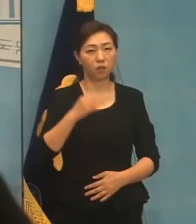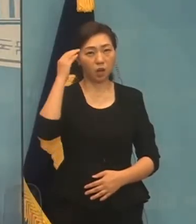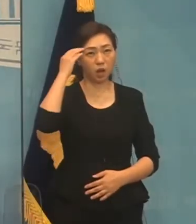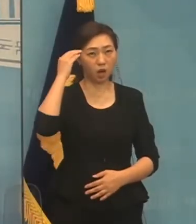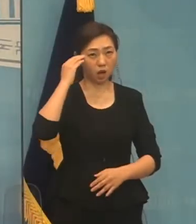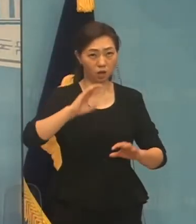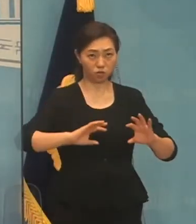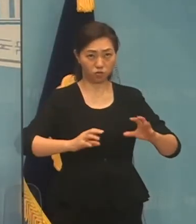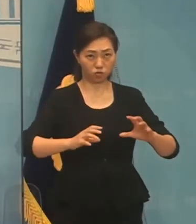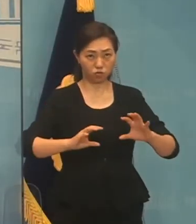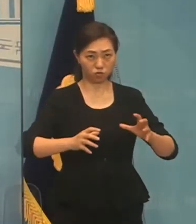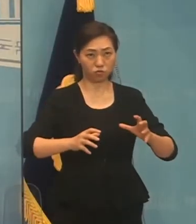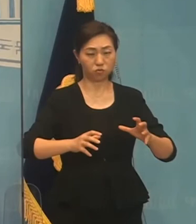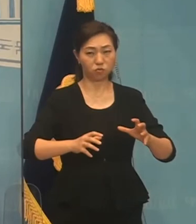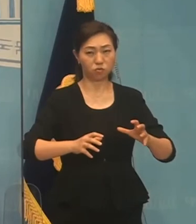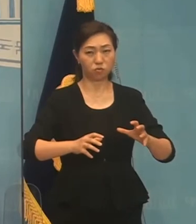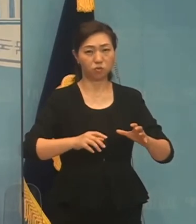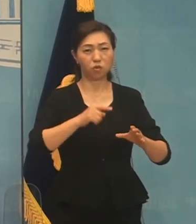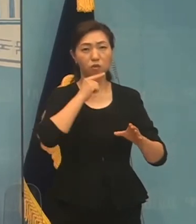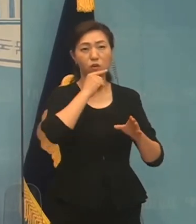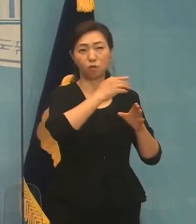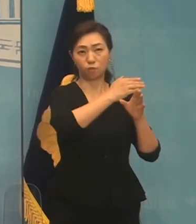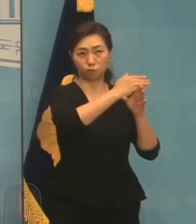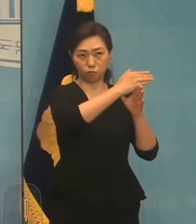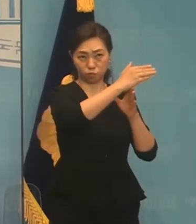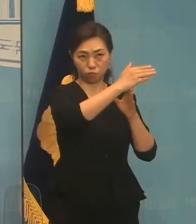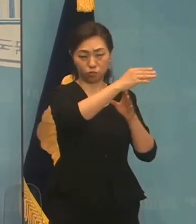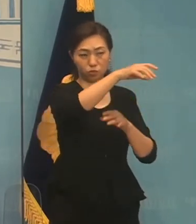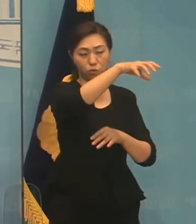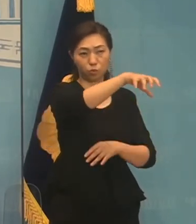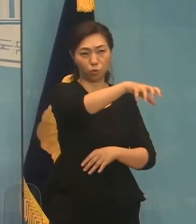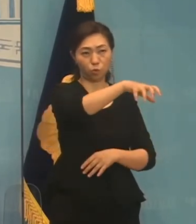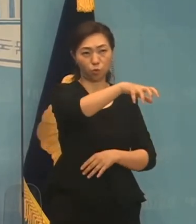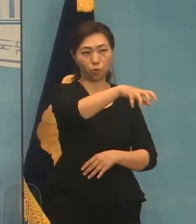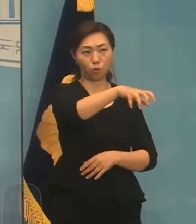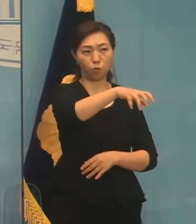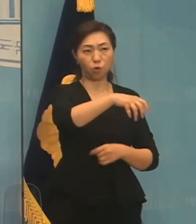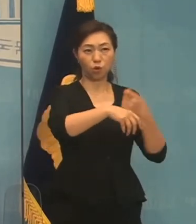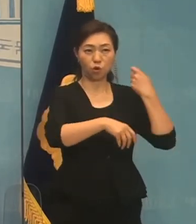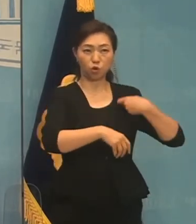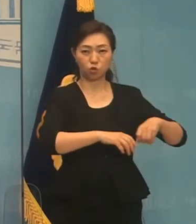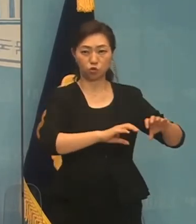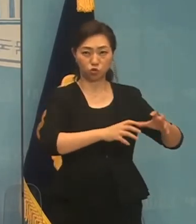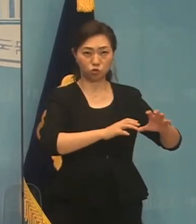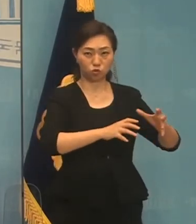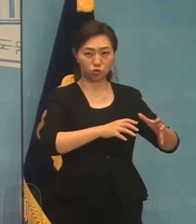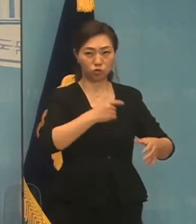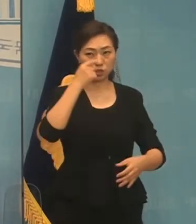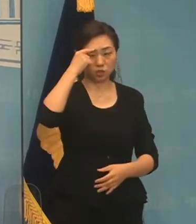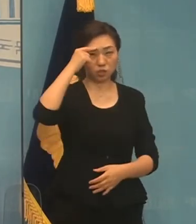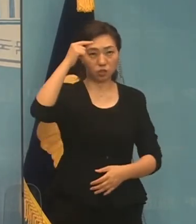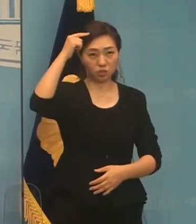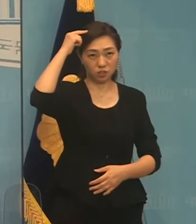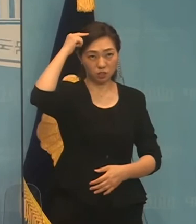대한민국, 북쪽, 중국, 러시아,